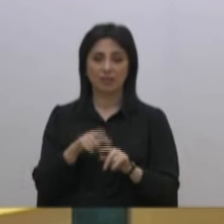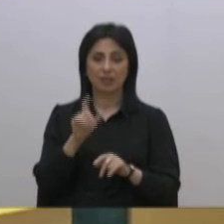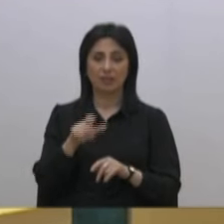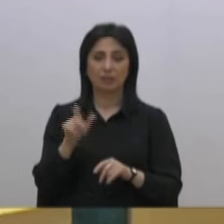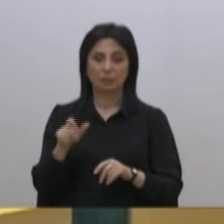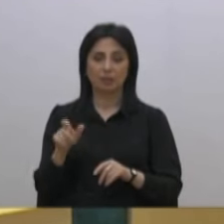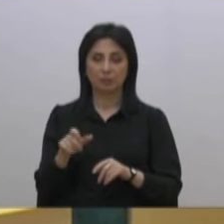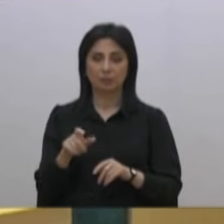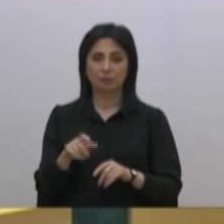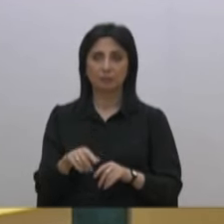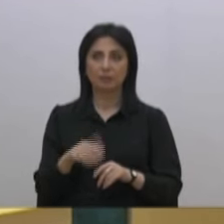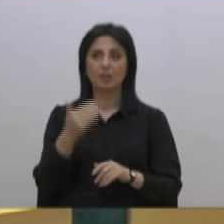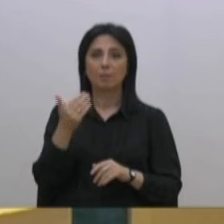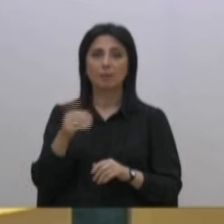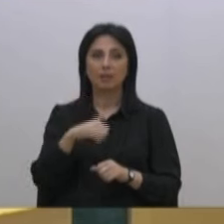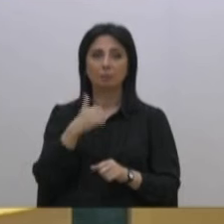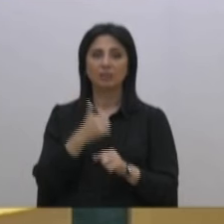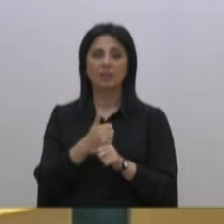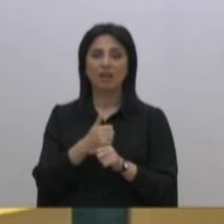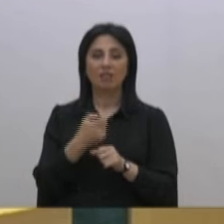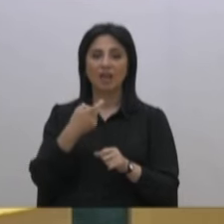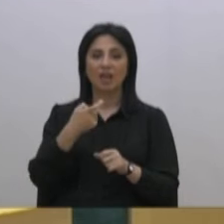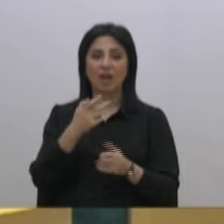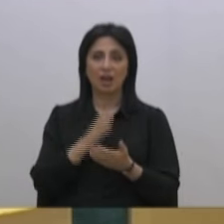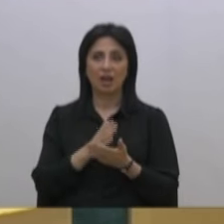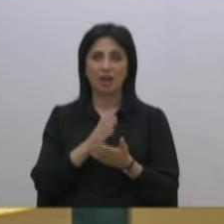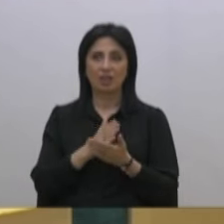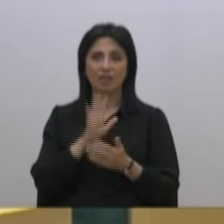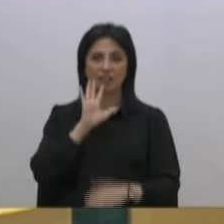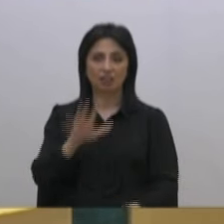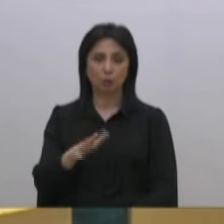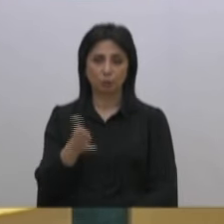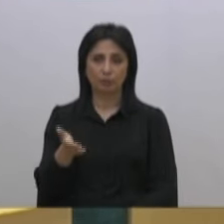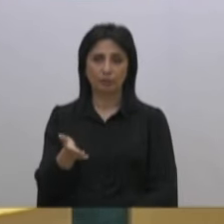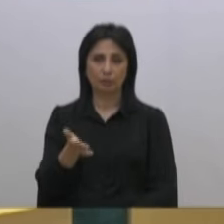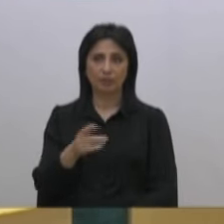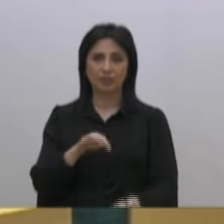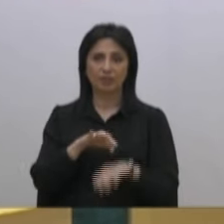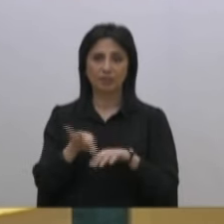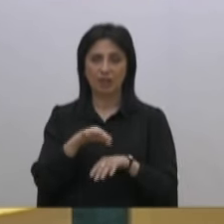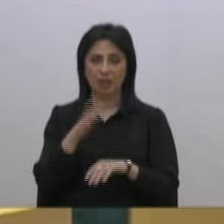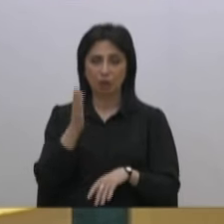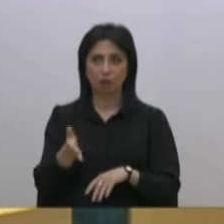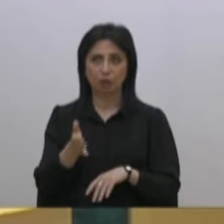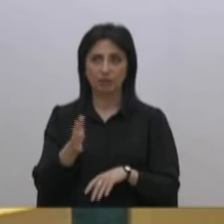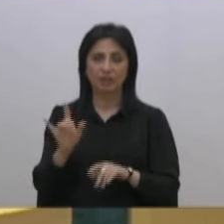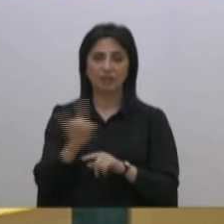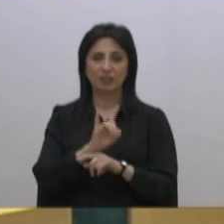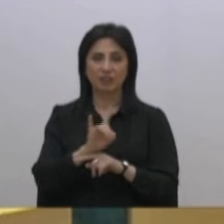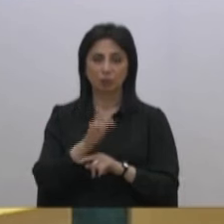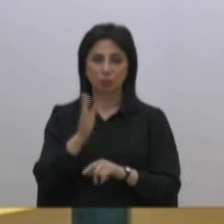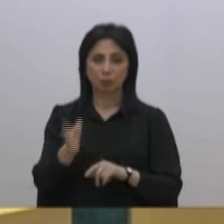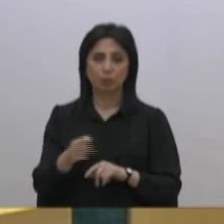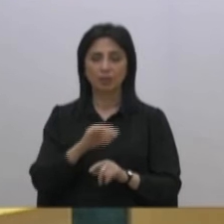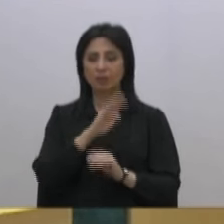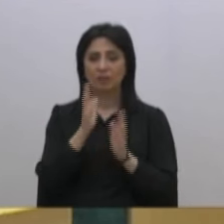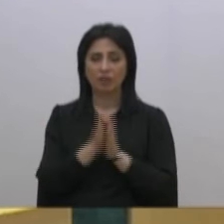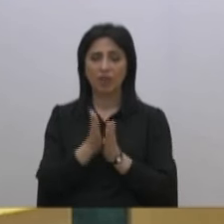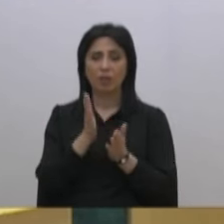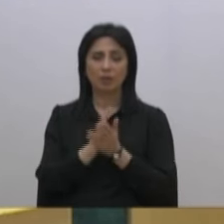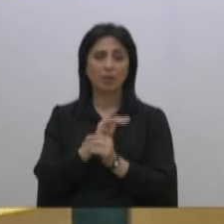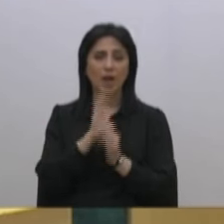ადამიანები, მათი მთავარი იარაღი არის სიძულვილი, ძალადობა, სიცრუე. ეს ყველაფერი